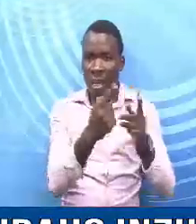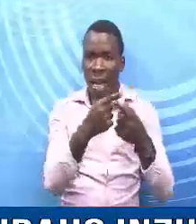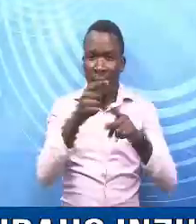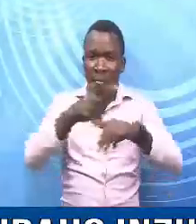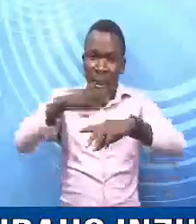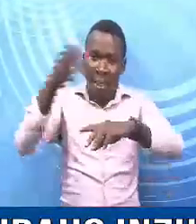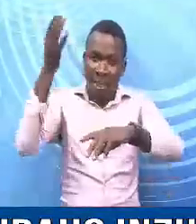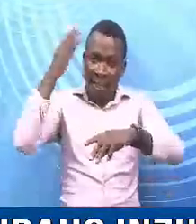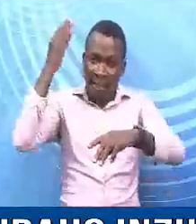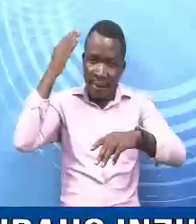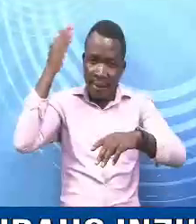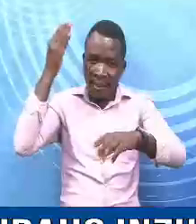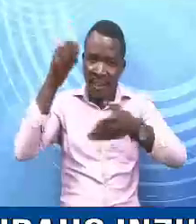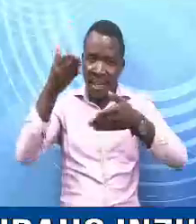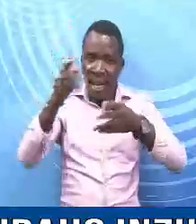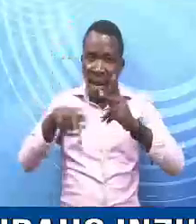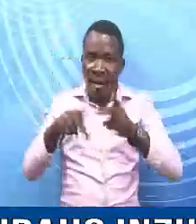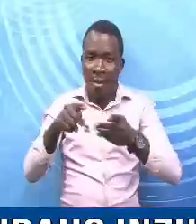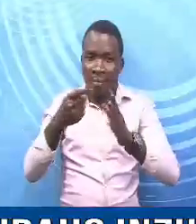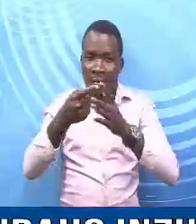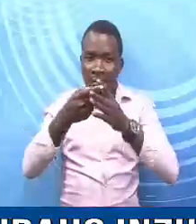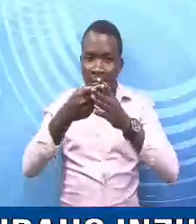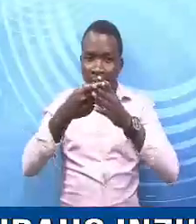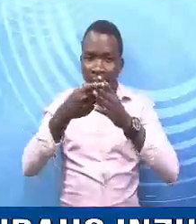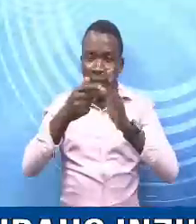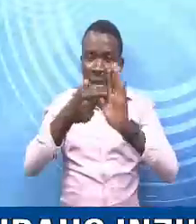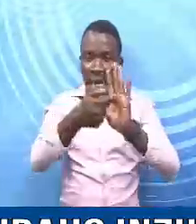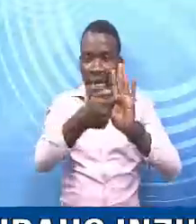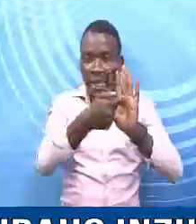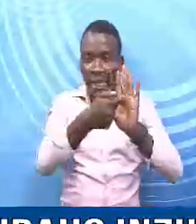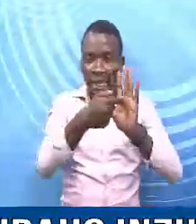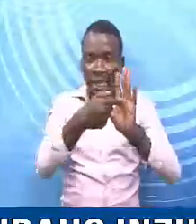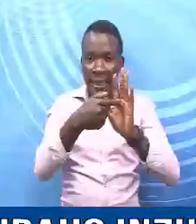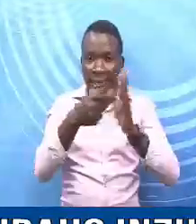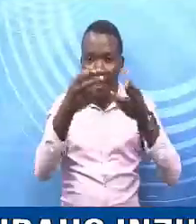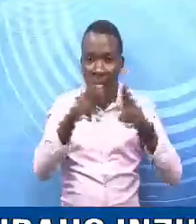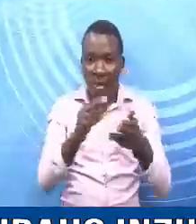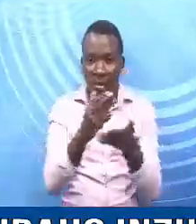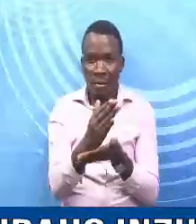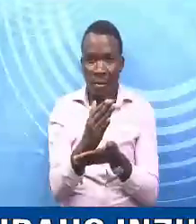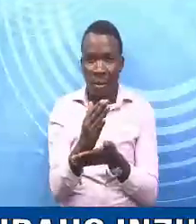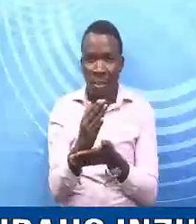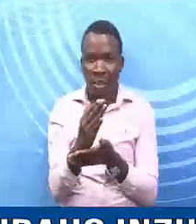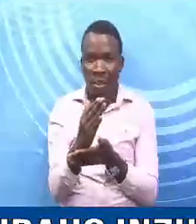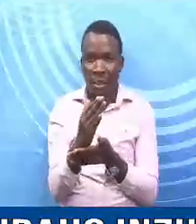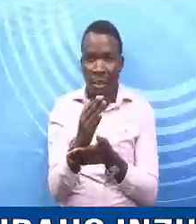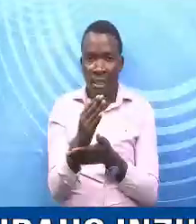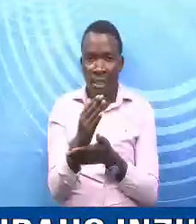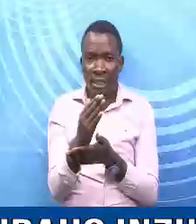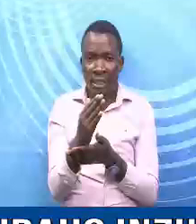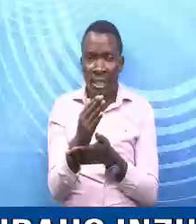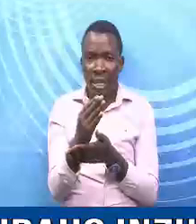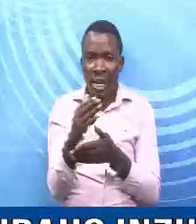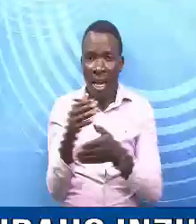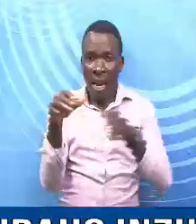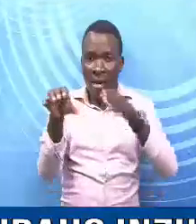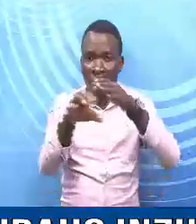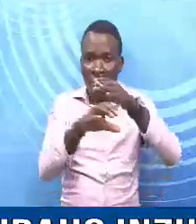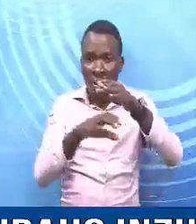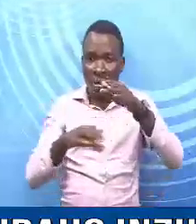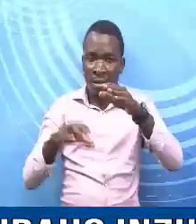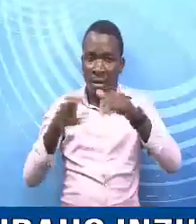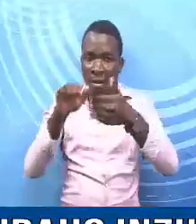cyashize hari bari batangiye hari aho byari byabaye koko cyane mu kigo mu gice cyacu cya Kimisagara no mu